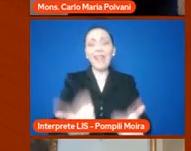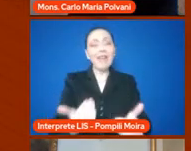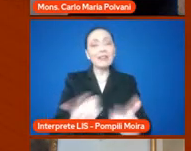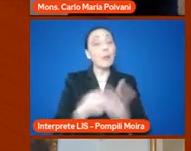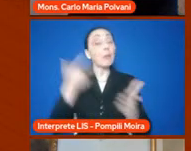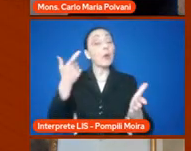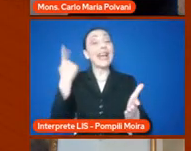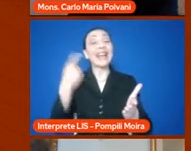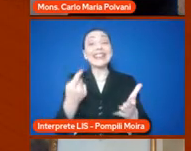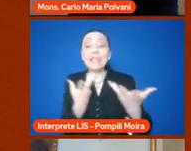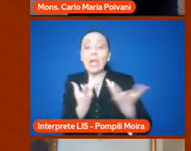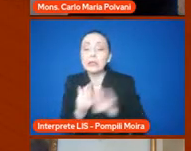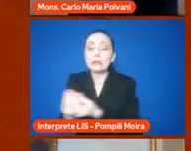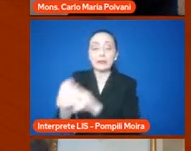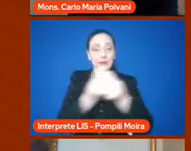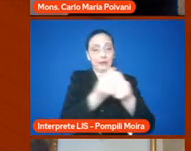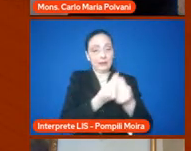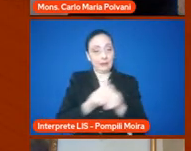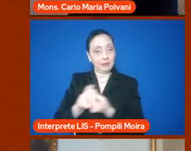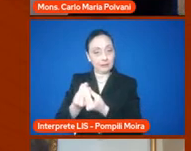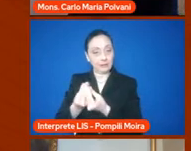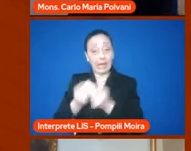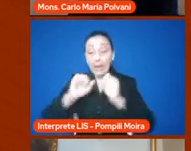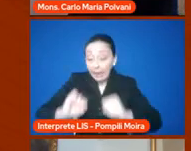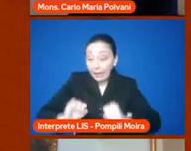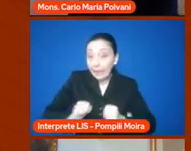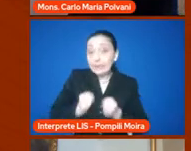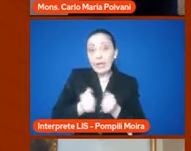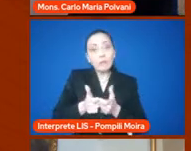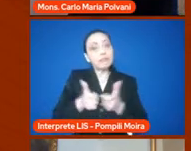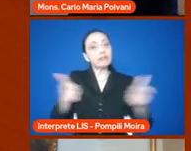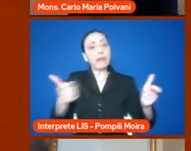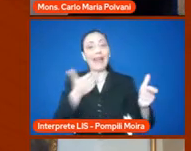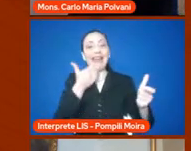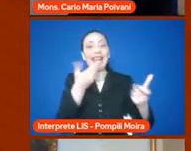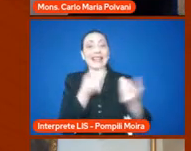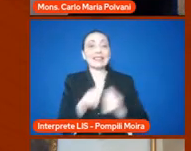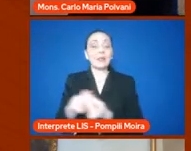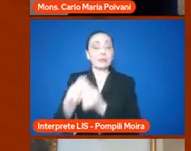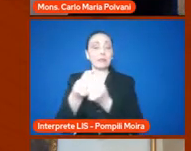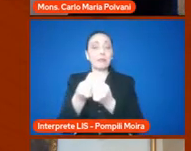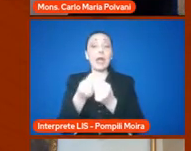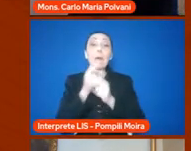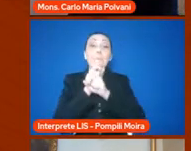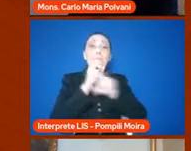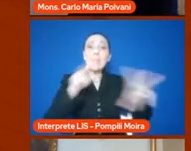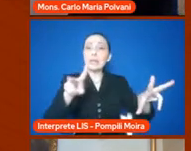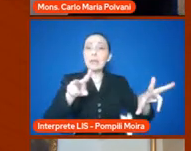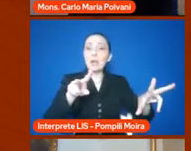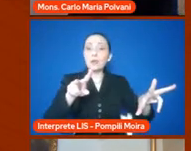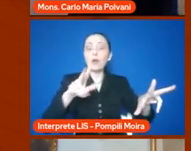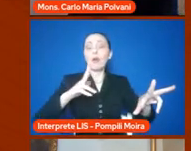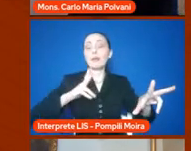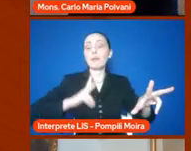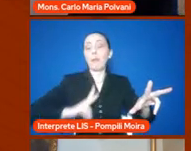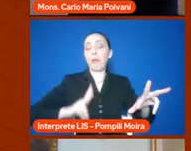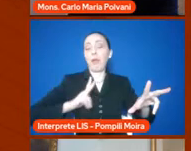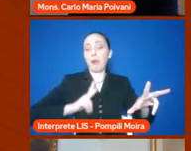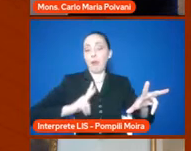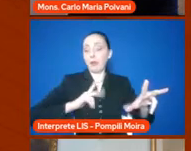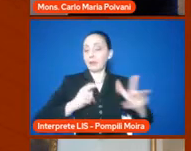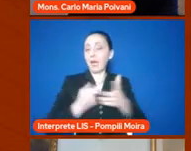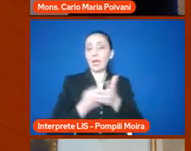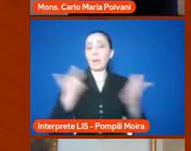con l'unione. Quindi questo messaggio forte di speranza, perché si possa trarre insegnamento